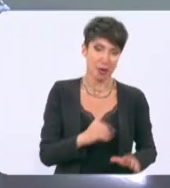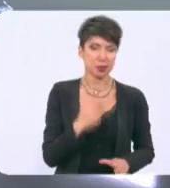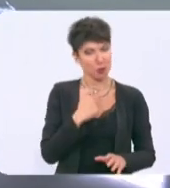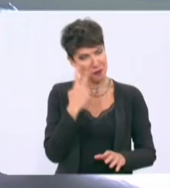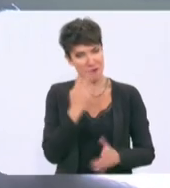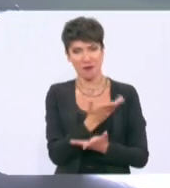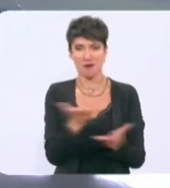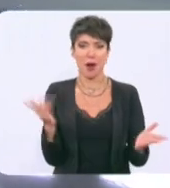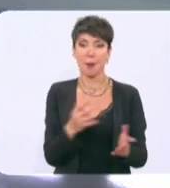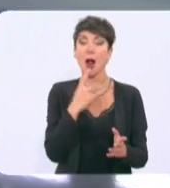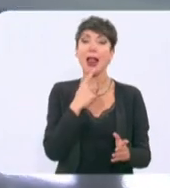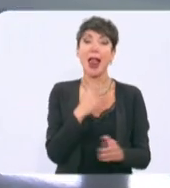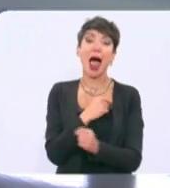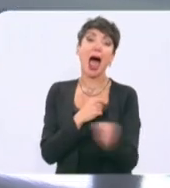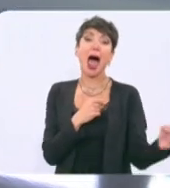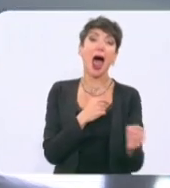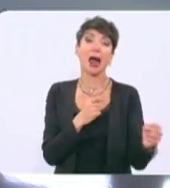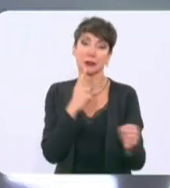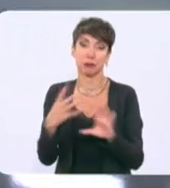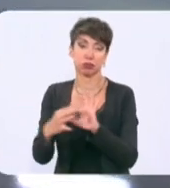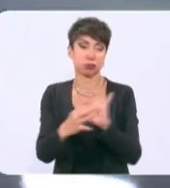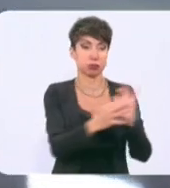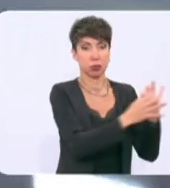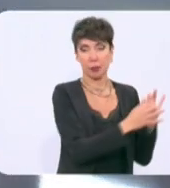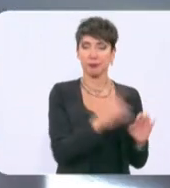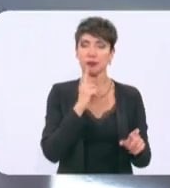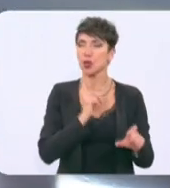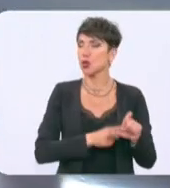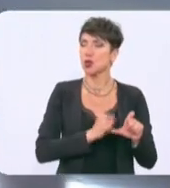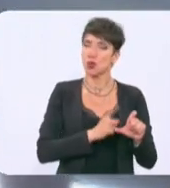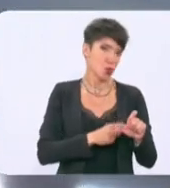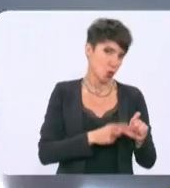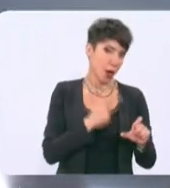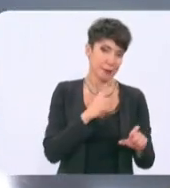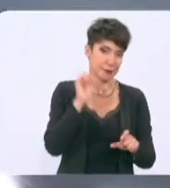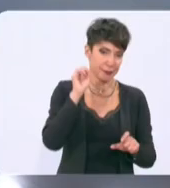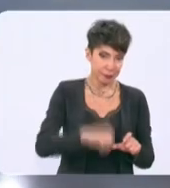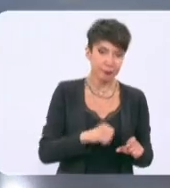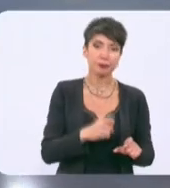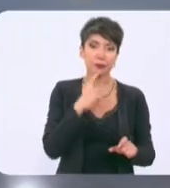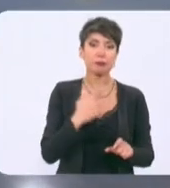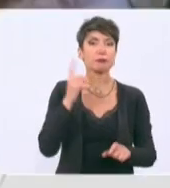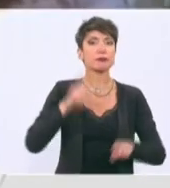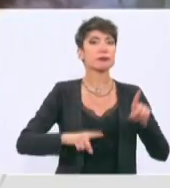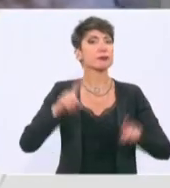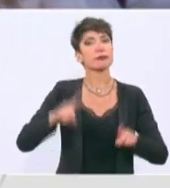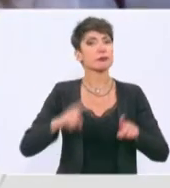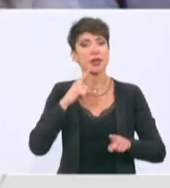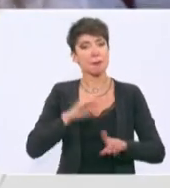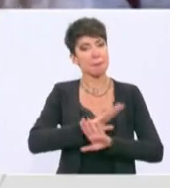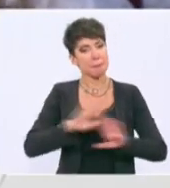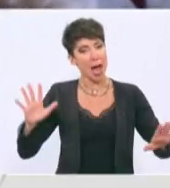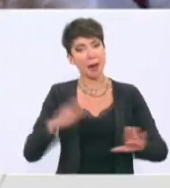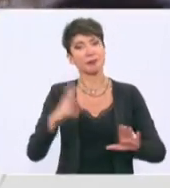Μιλάει για όλα τα κόμματα της αριστεράς. Το βλέπουμε πολύ δυνατά όσον αφορά το ΚΚΕ. Ένας κόσμος που είχε κάνει την επιλογή